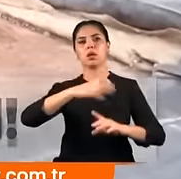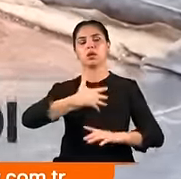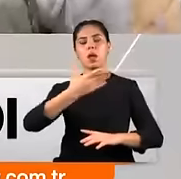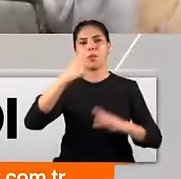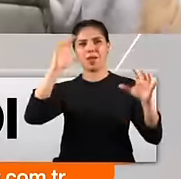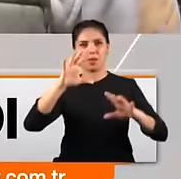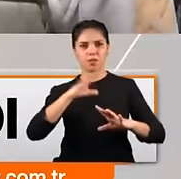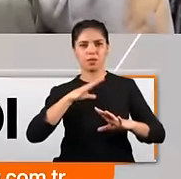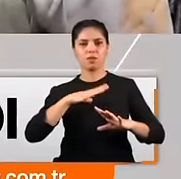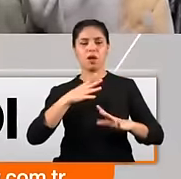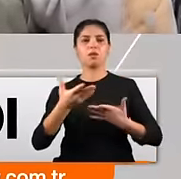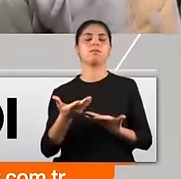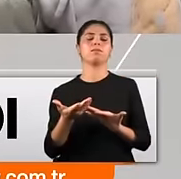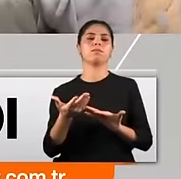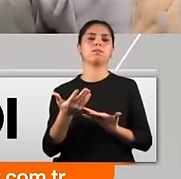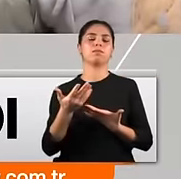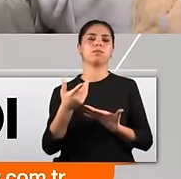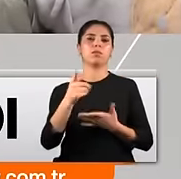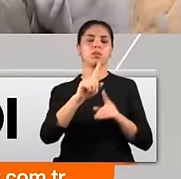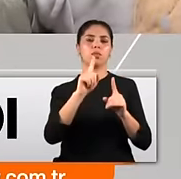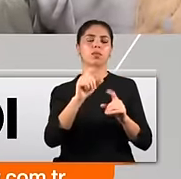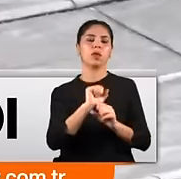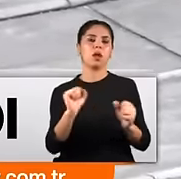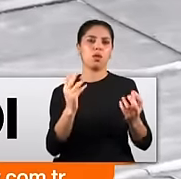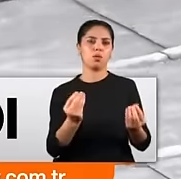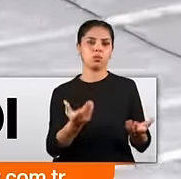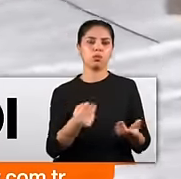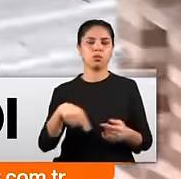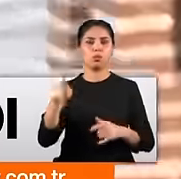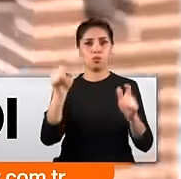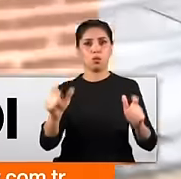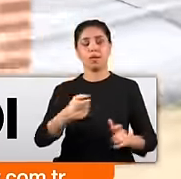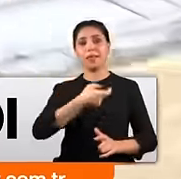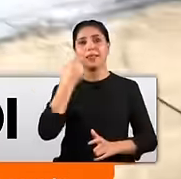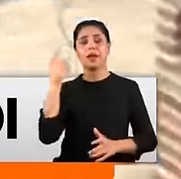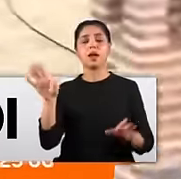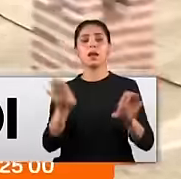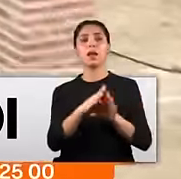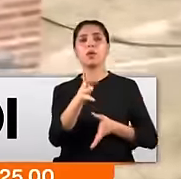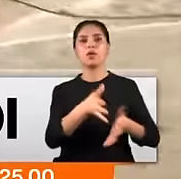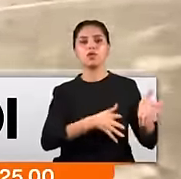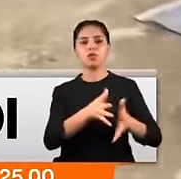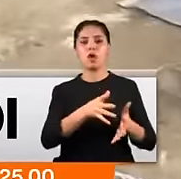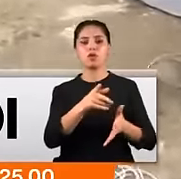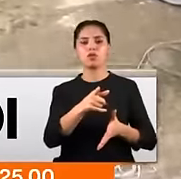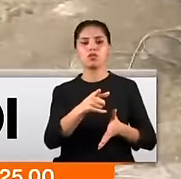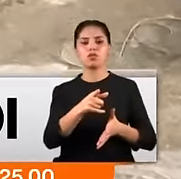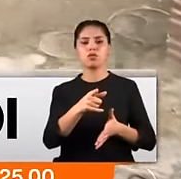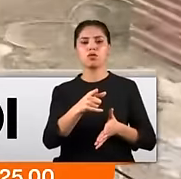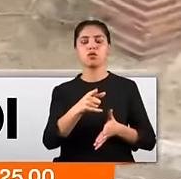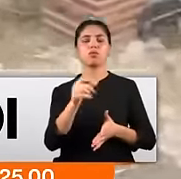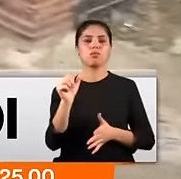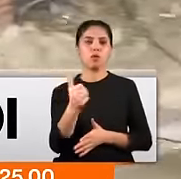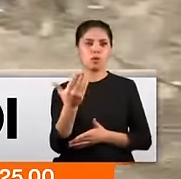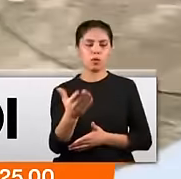altında kaldı. Yağmurda kova koyuyoruz dükkana. İçerisi ıslanmasın diye. Burası tarihi kapalı çarşının önemli bir bölümünü oluşturan Yorgancılar